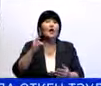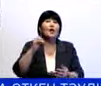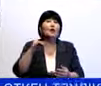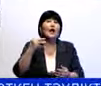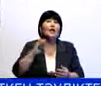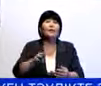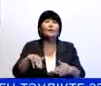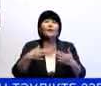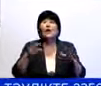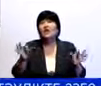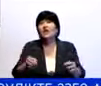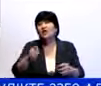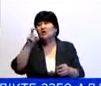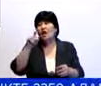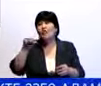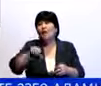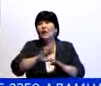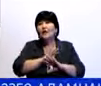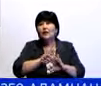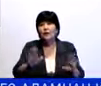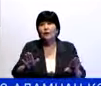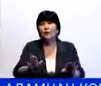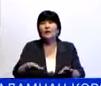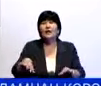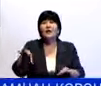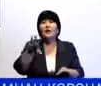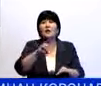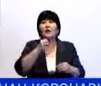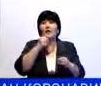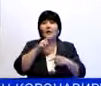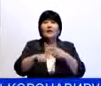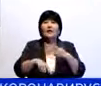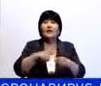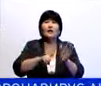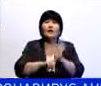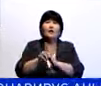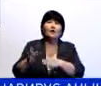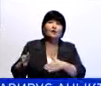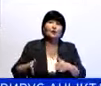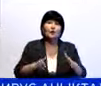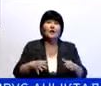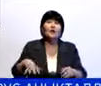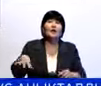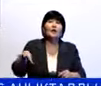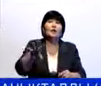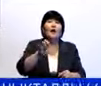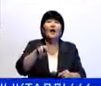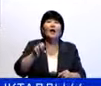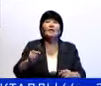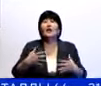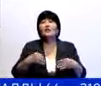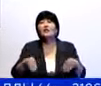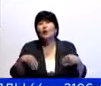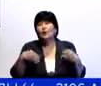оғыласын, еш жамандық болмасын, қайбірінде қаршысын, арқадан басын, жолдасын, бәрімізге Алла денсаулық